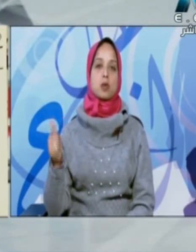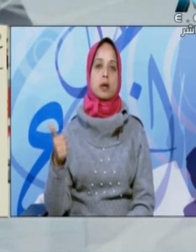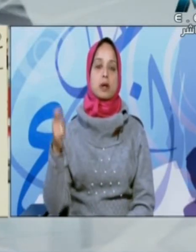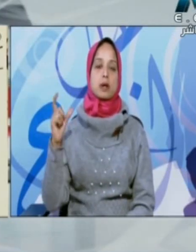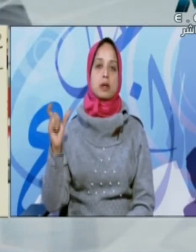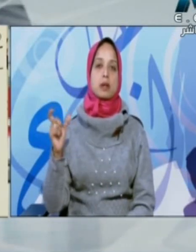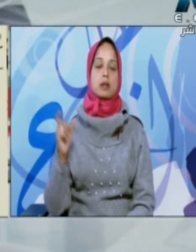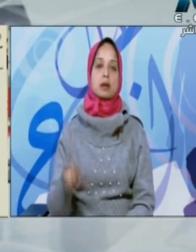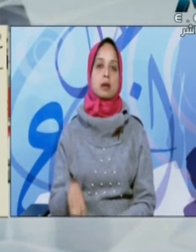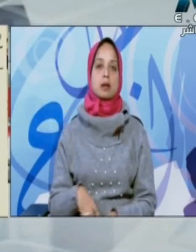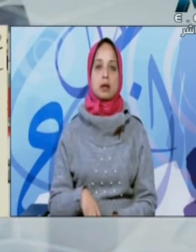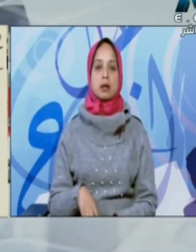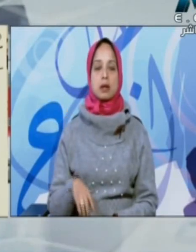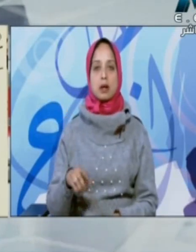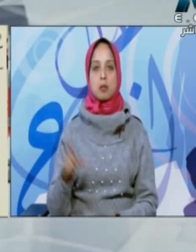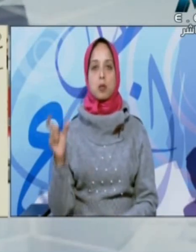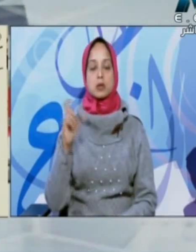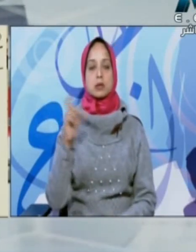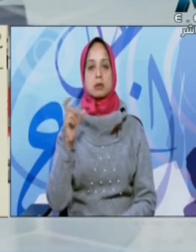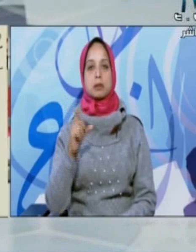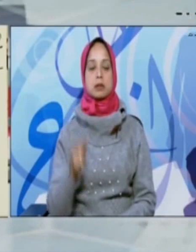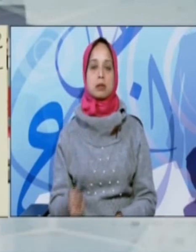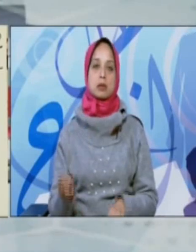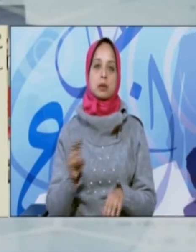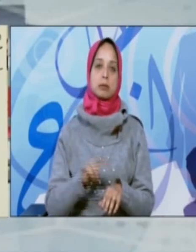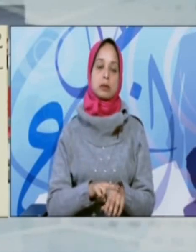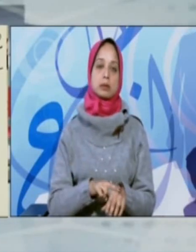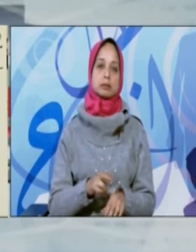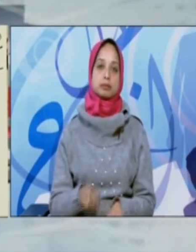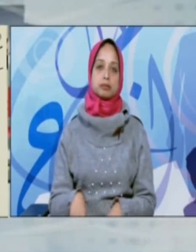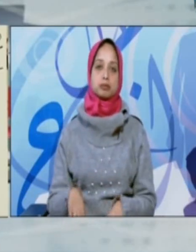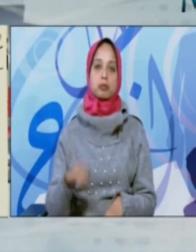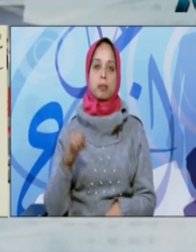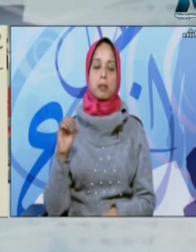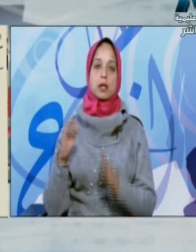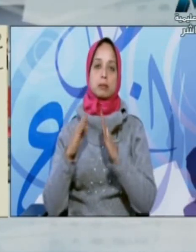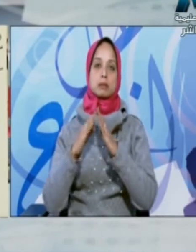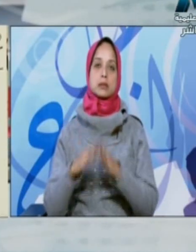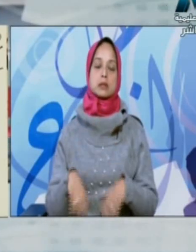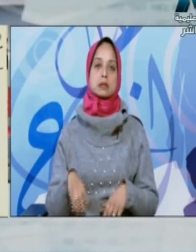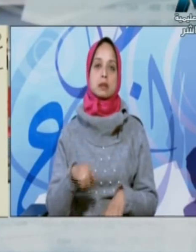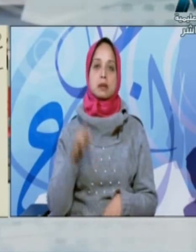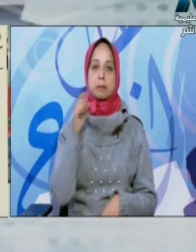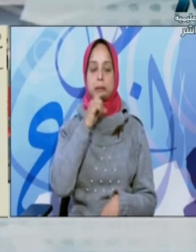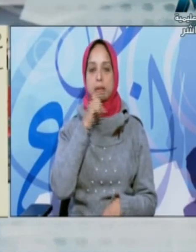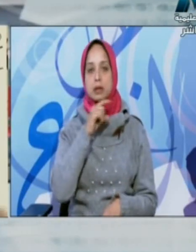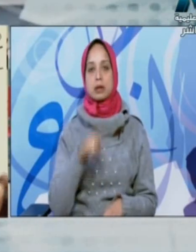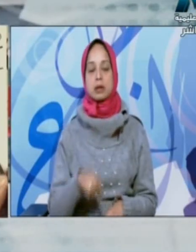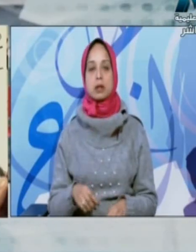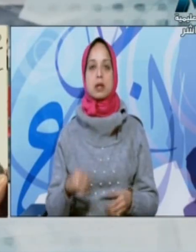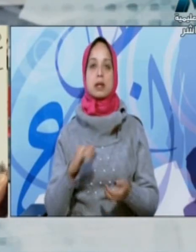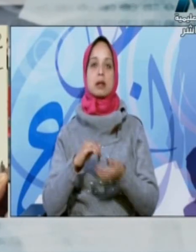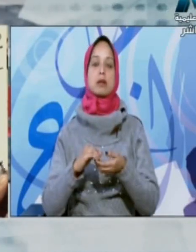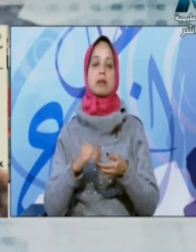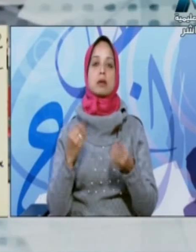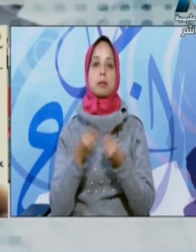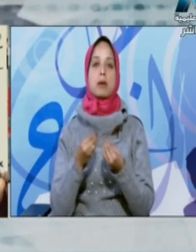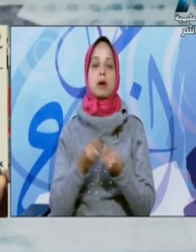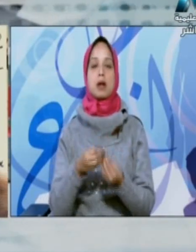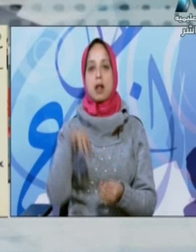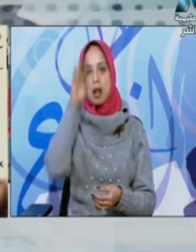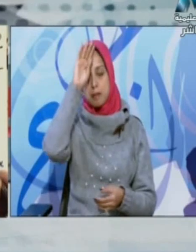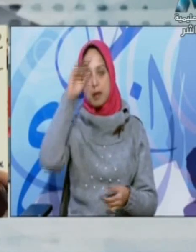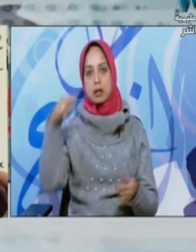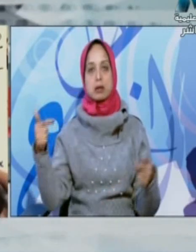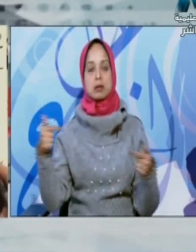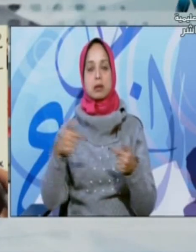الفتاة، واتفق مع الملك ضد حزب الوفد. رقم